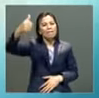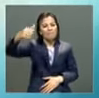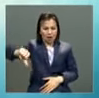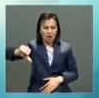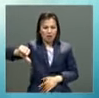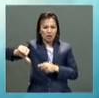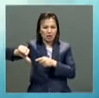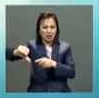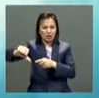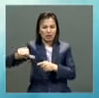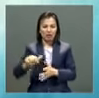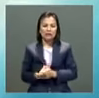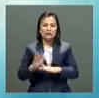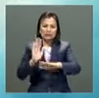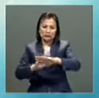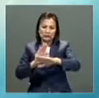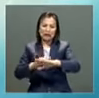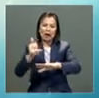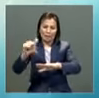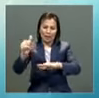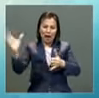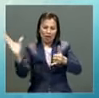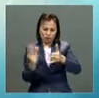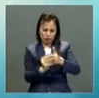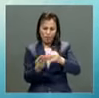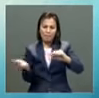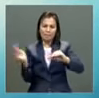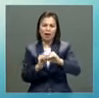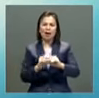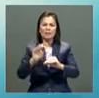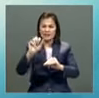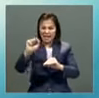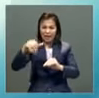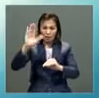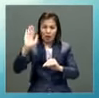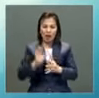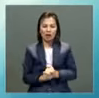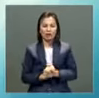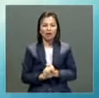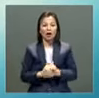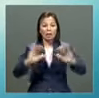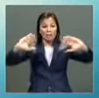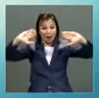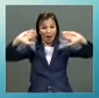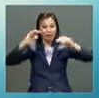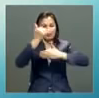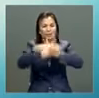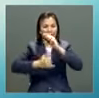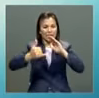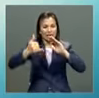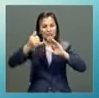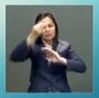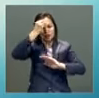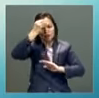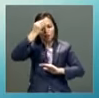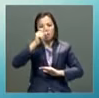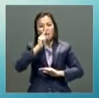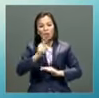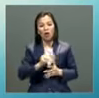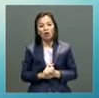าจจะมีติดเชื้อเพิ่มอีกหลายแสนคนนะครับตอนนี้ทางการของประเทศญี่ปุ่นก็บอกว่า